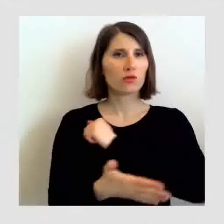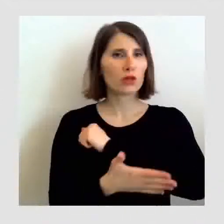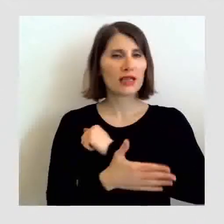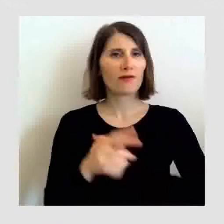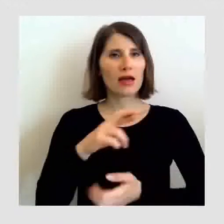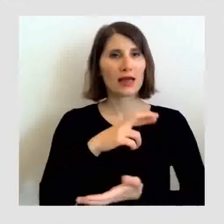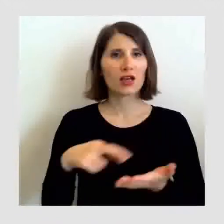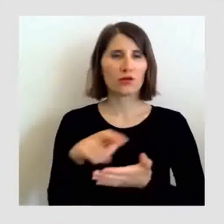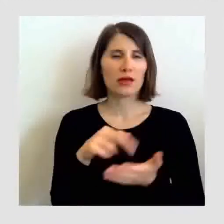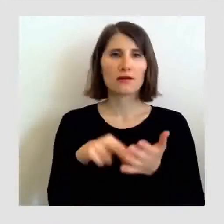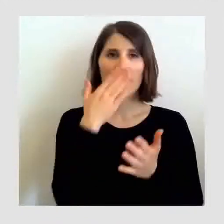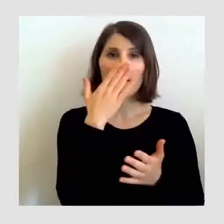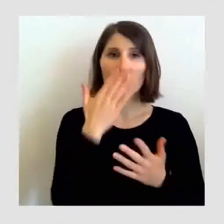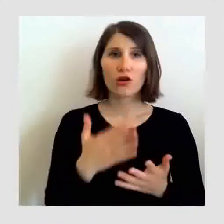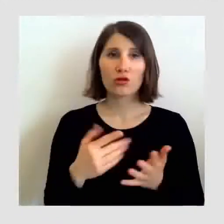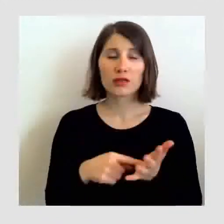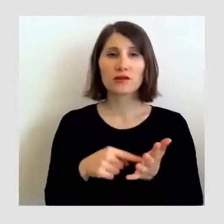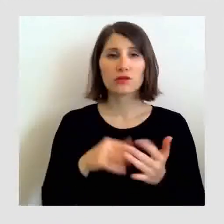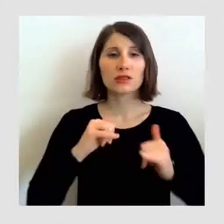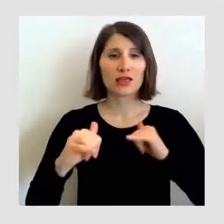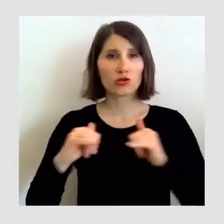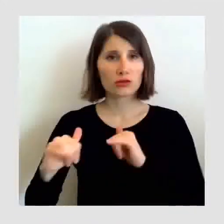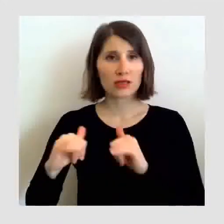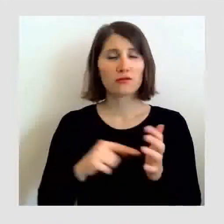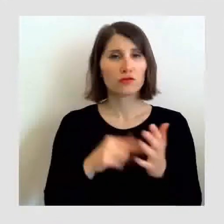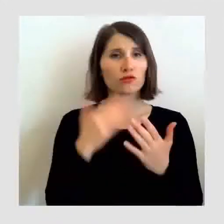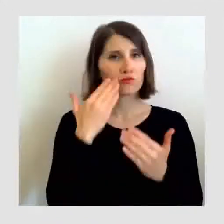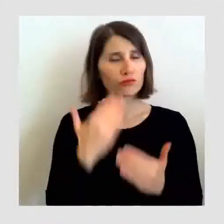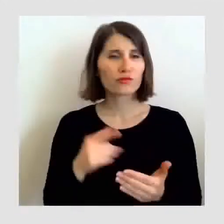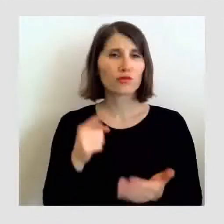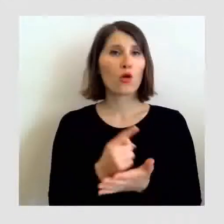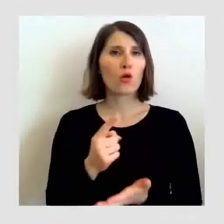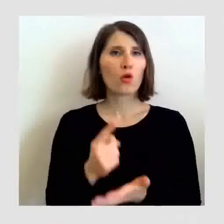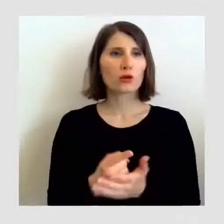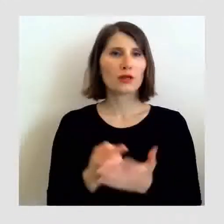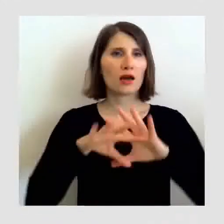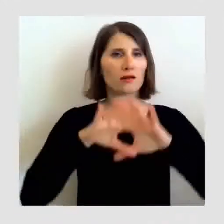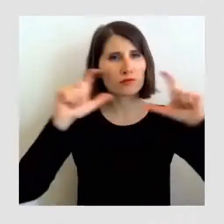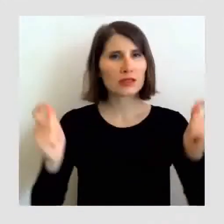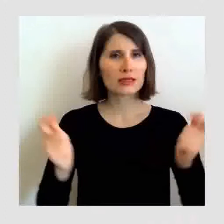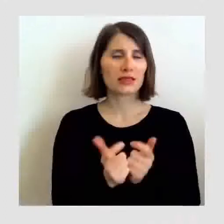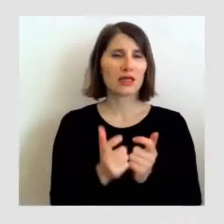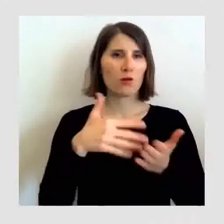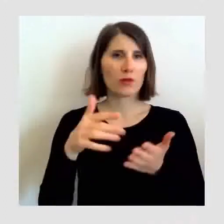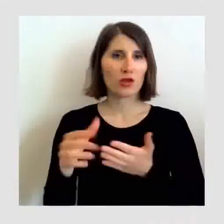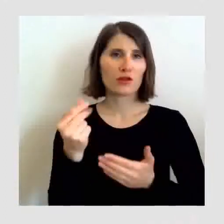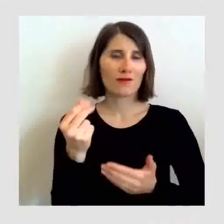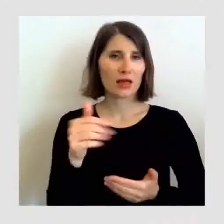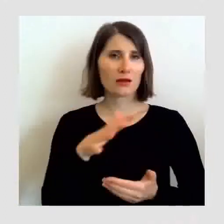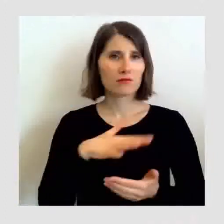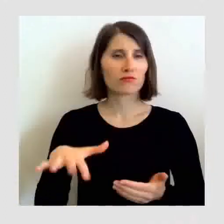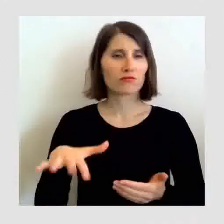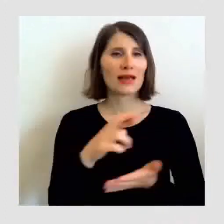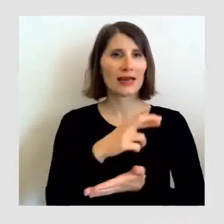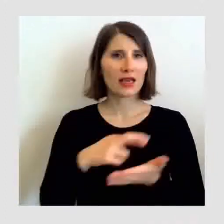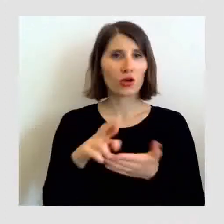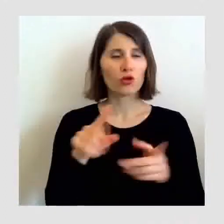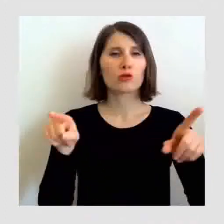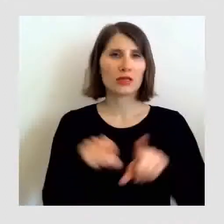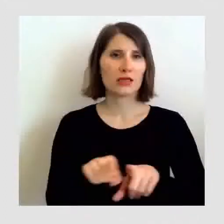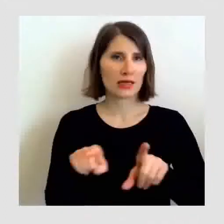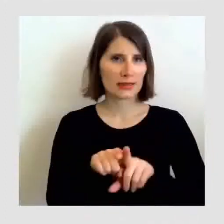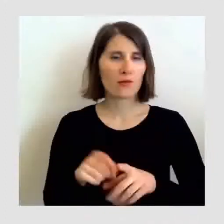wdrażanie i zarządzanie środkami tego funduszu pozwoli skoordynować i zapewnić komplementarność wydatkowania środków na terenie regionu i